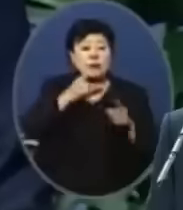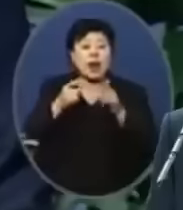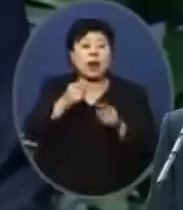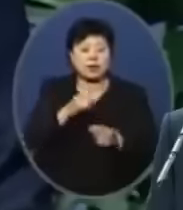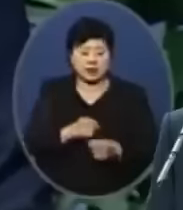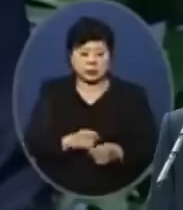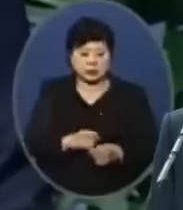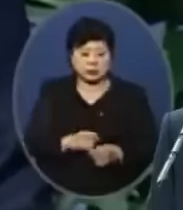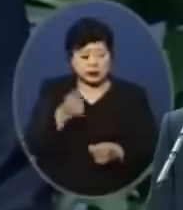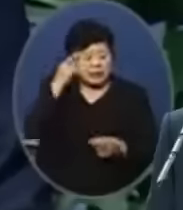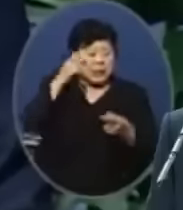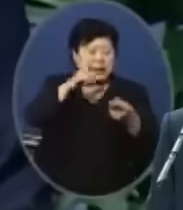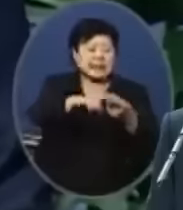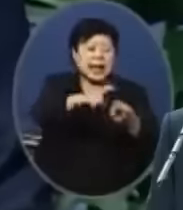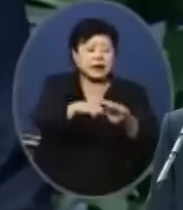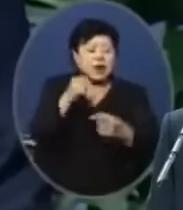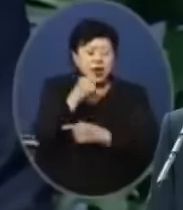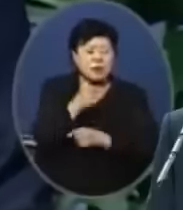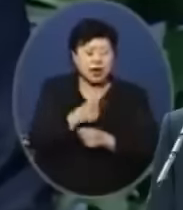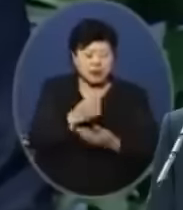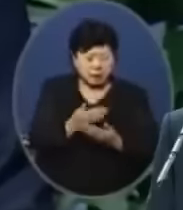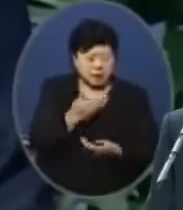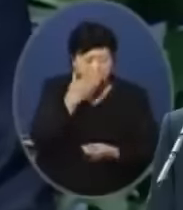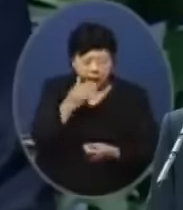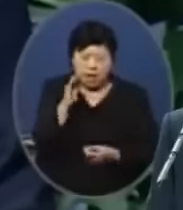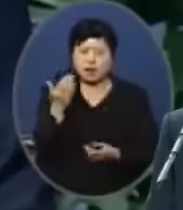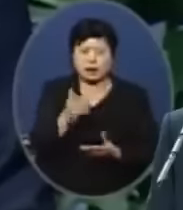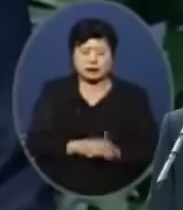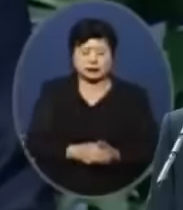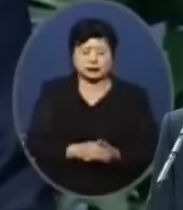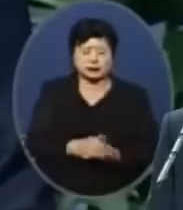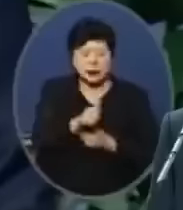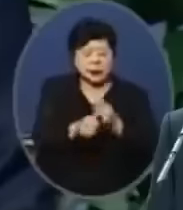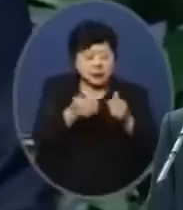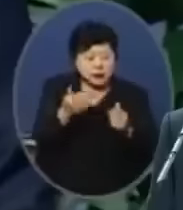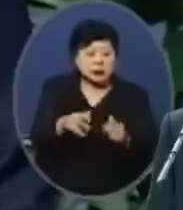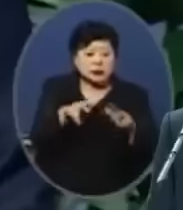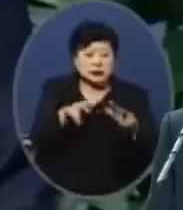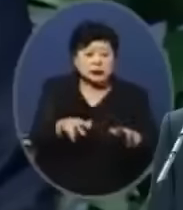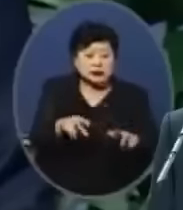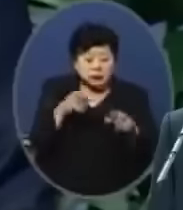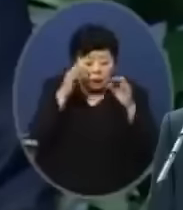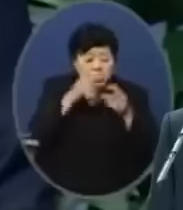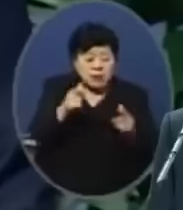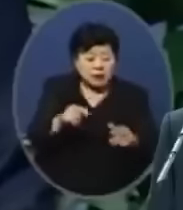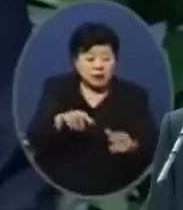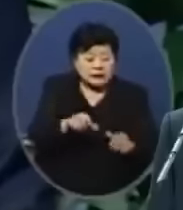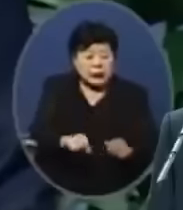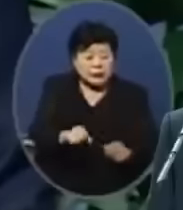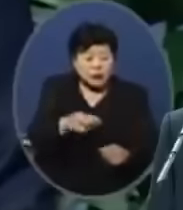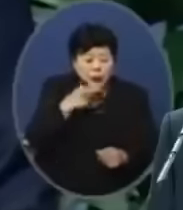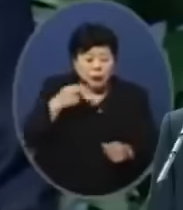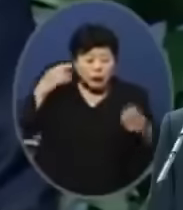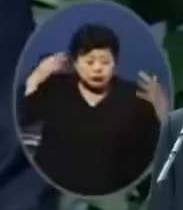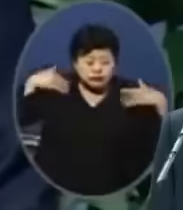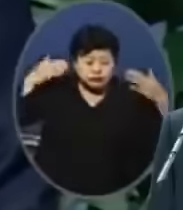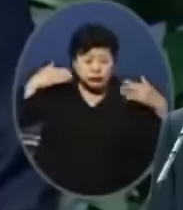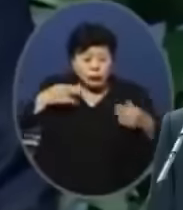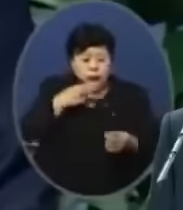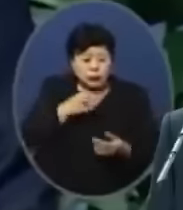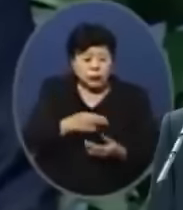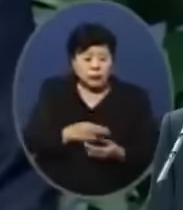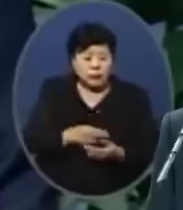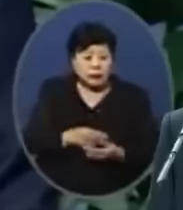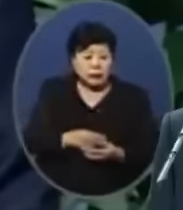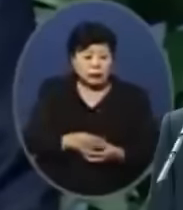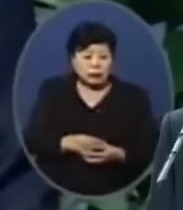사람은 그 생각대로 열매를 얻게 되는 것입니다. 하나님께서는 현재 우리 눈에 안 보이고 손에 잡히지 않고 우리가